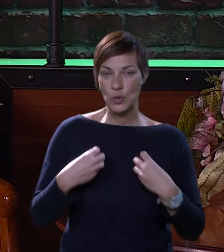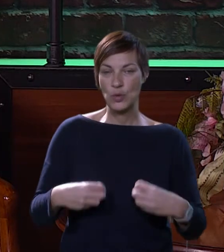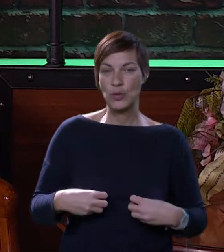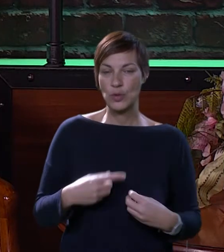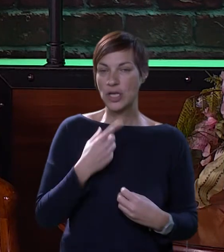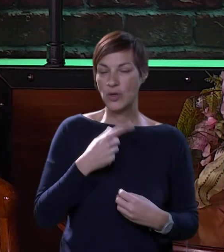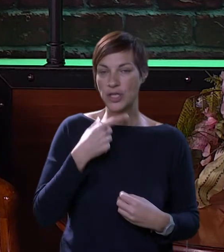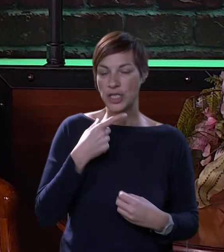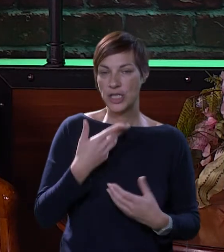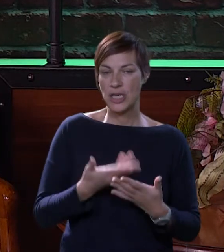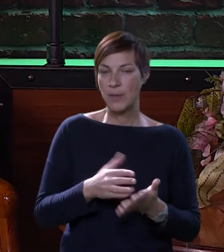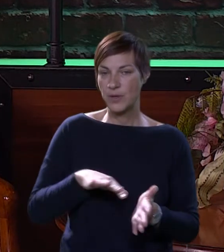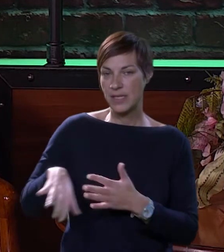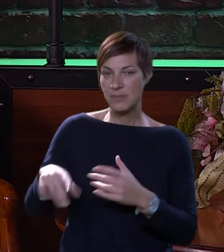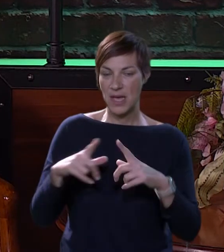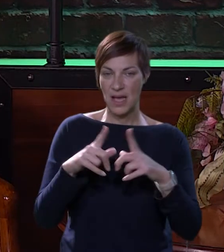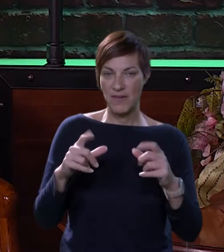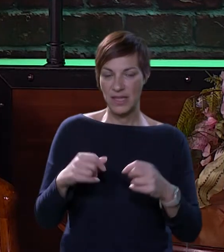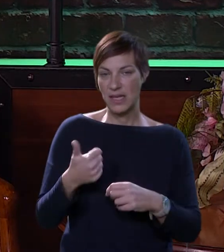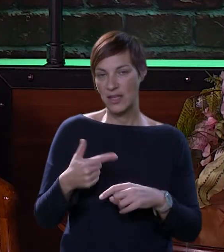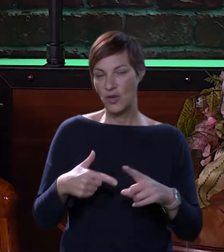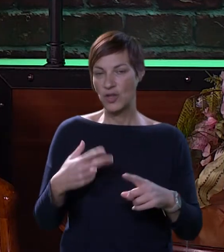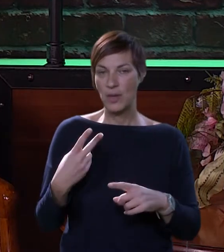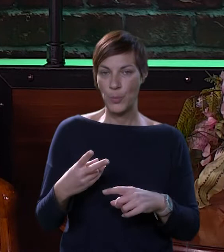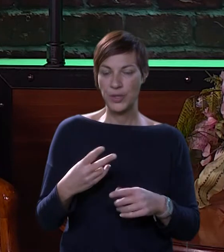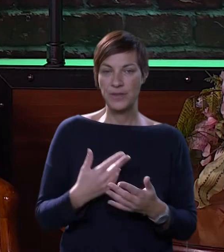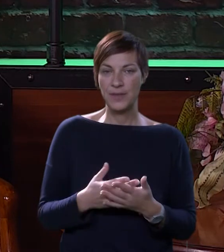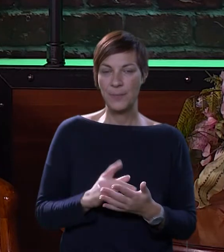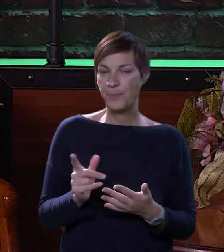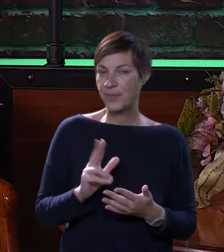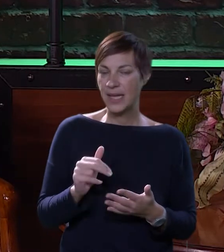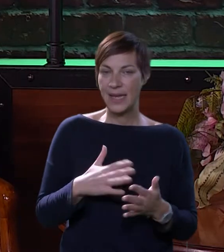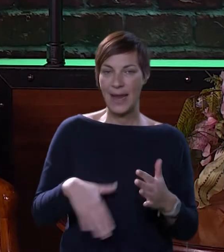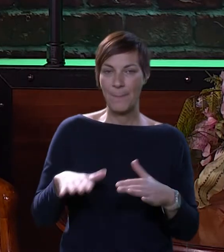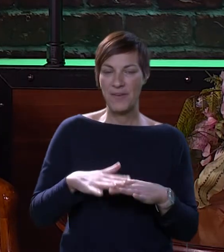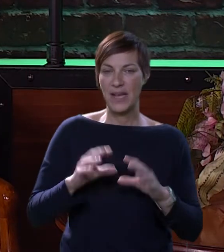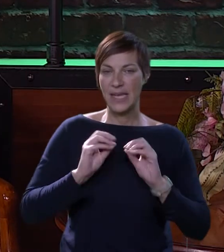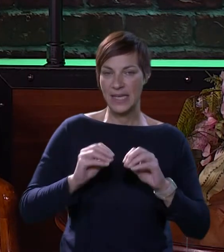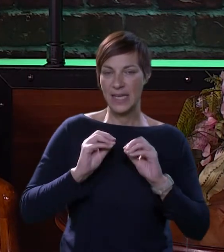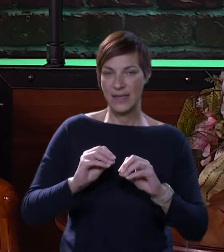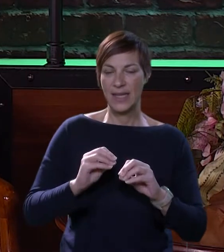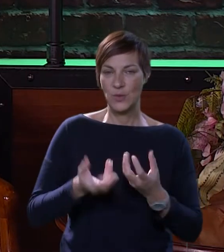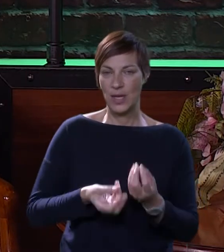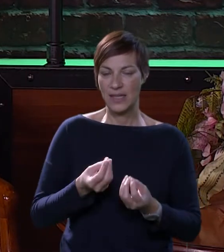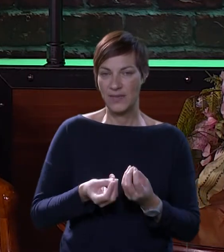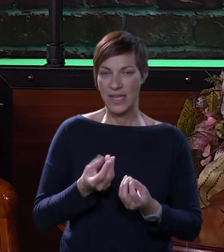stručnjaka koji će reći, ajmo izbjegavati ekrane do godinu i po dvije. Nema nekih velikih edukativnih